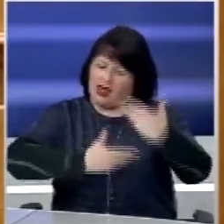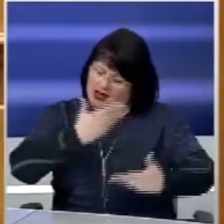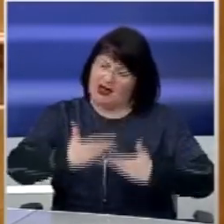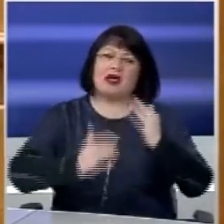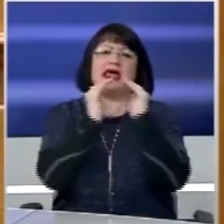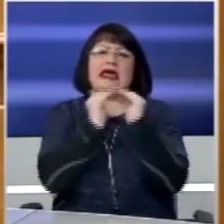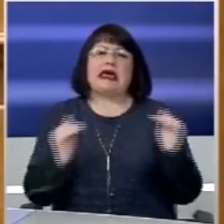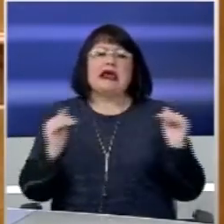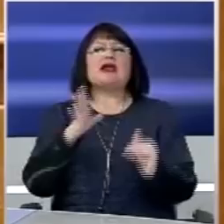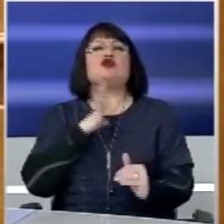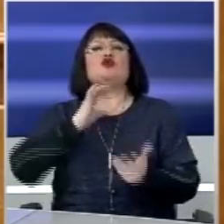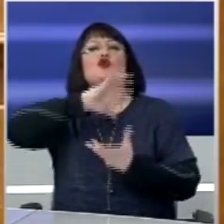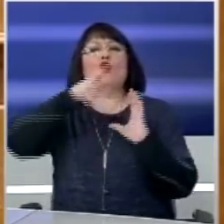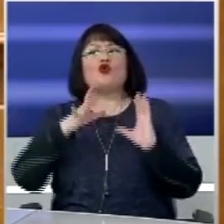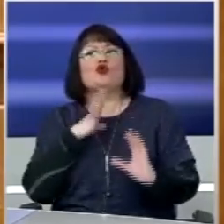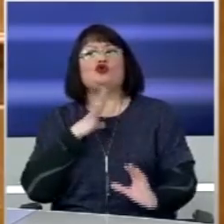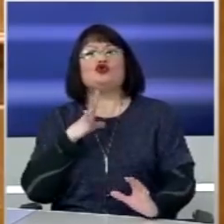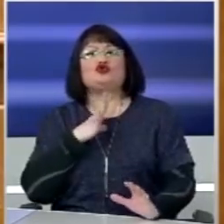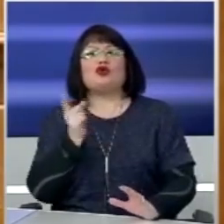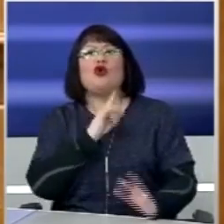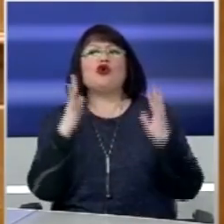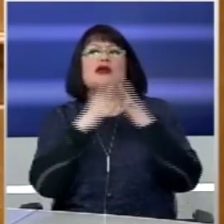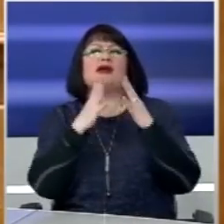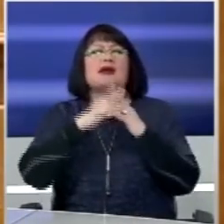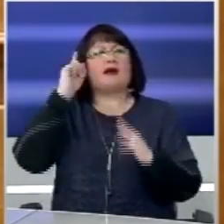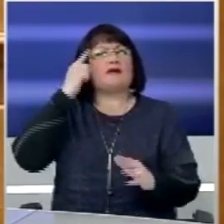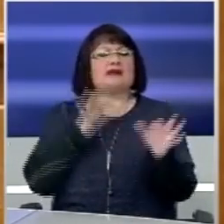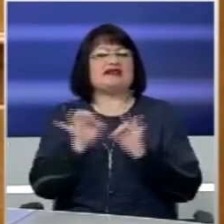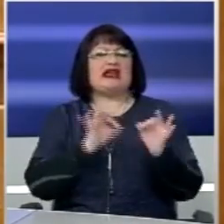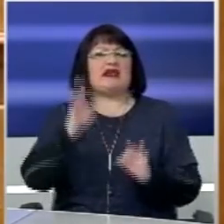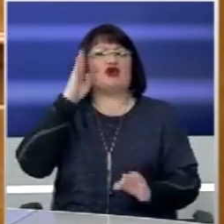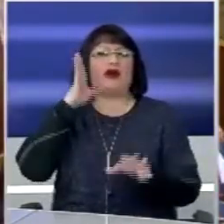ειρήνη των λαών και όχι για τα πολεμοκάπηλα σχέδια των υπεριαλιστών.